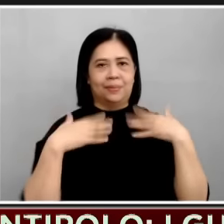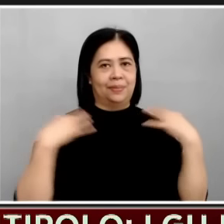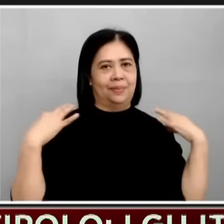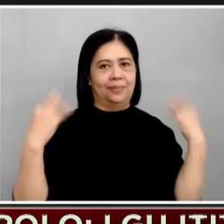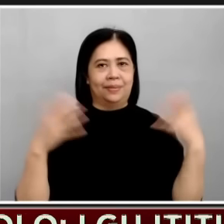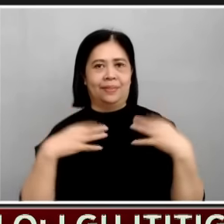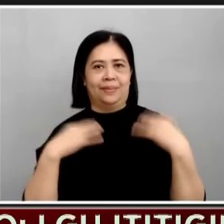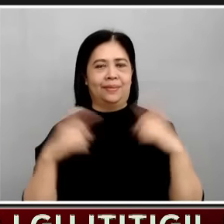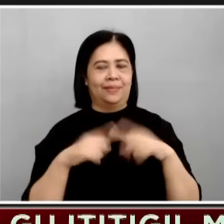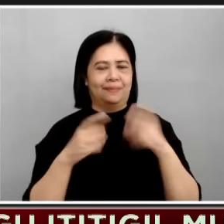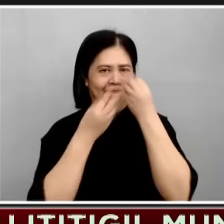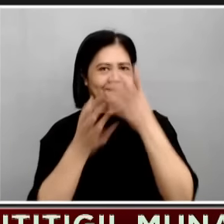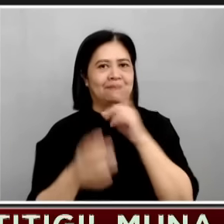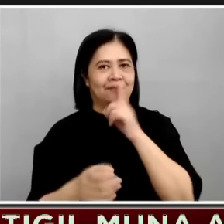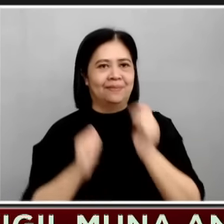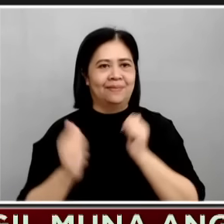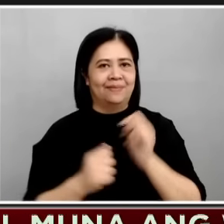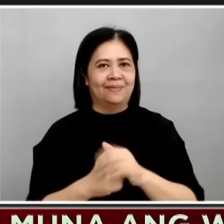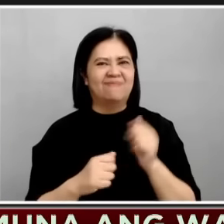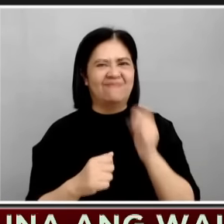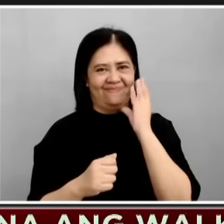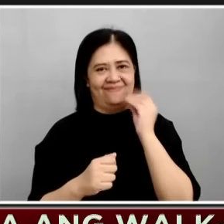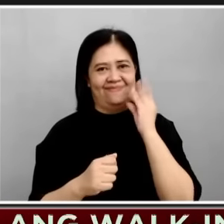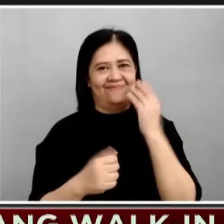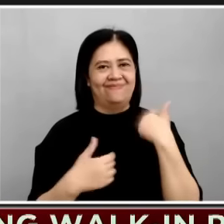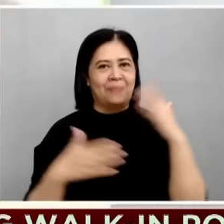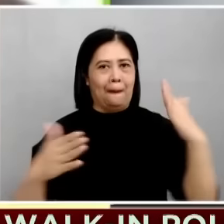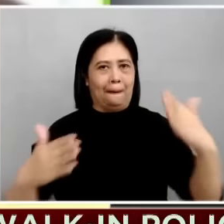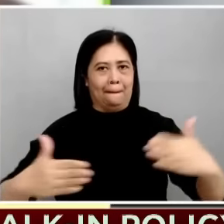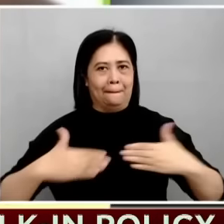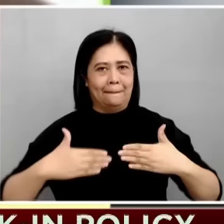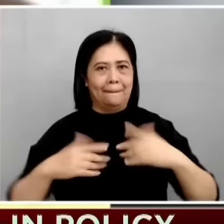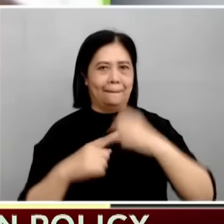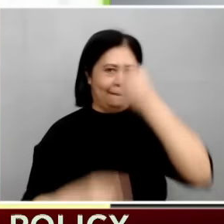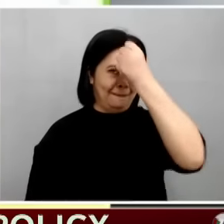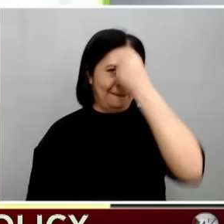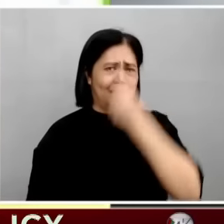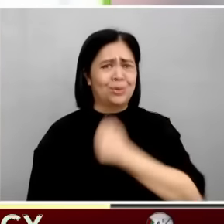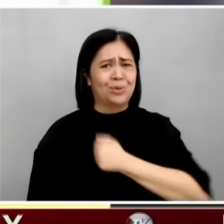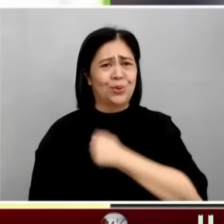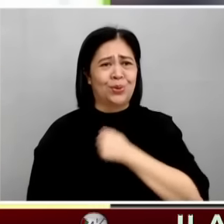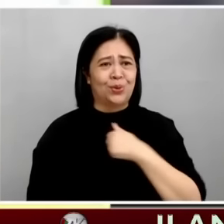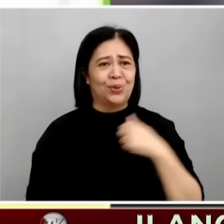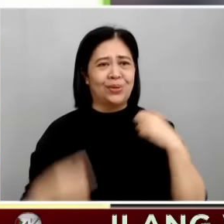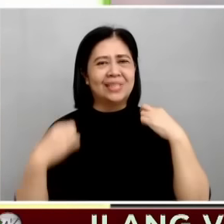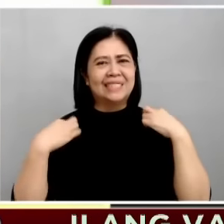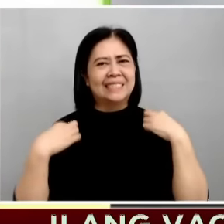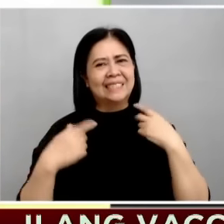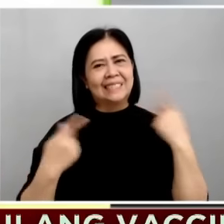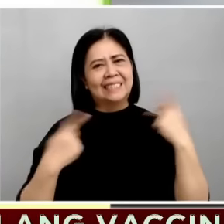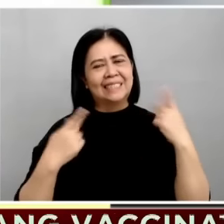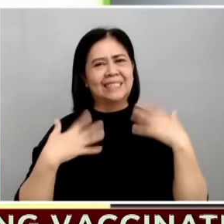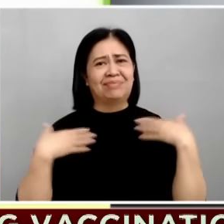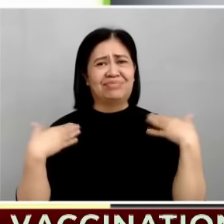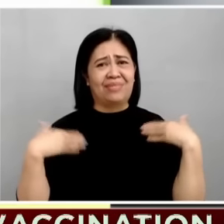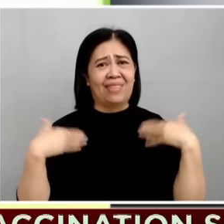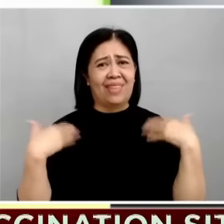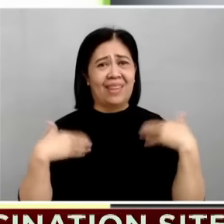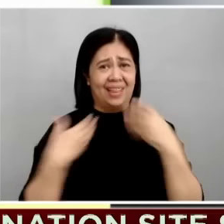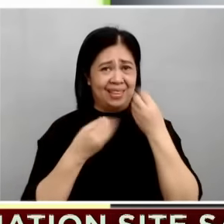Hanggang sa ibinunyag ng aktres, dumaan siya sa breast reduction procedure. Sorry, alam niyo itong strap ng... Pwede ba magsabi